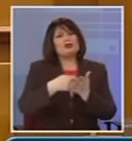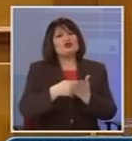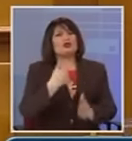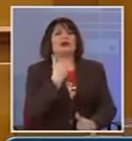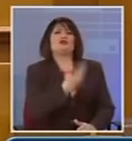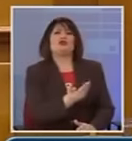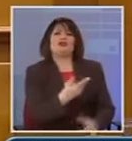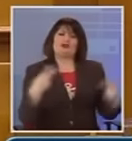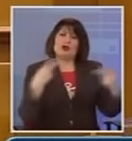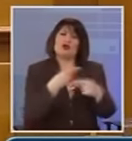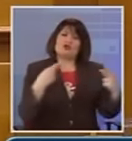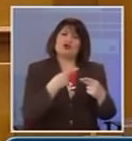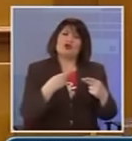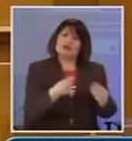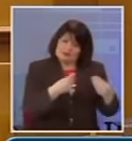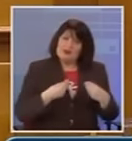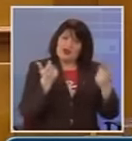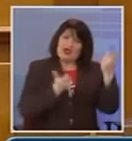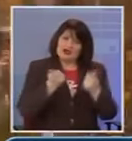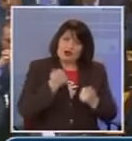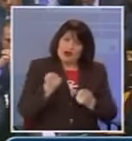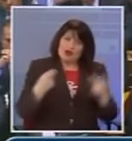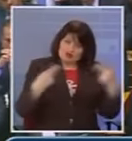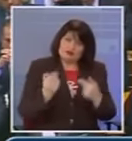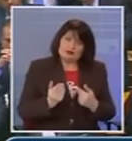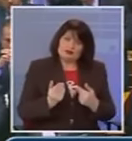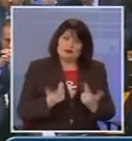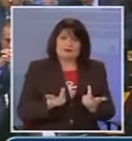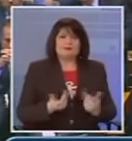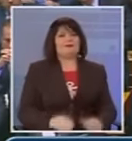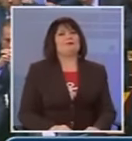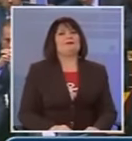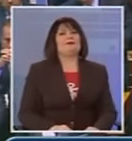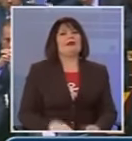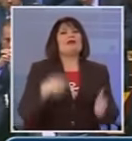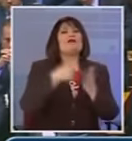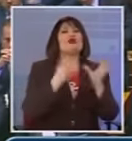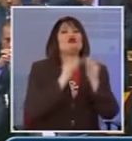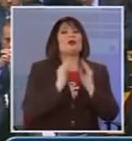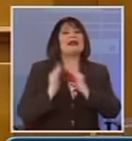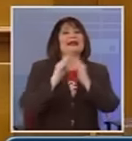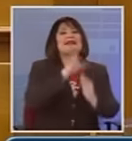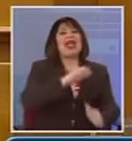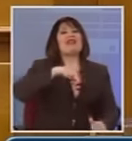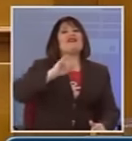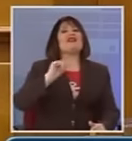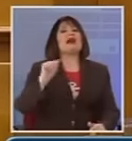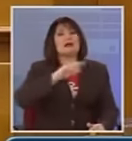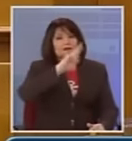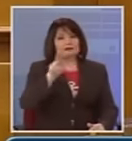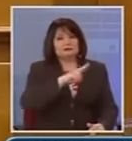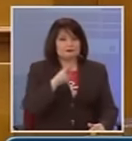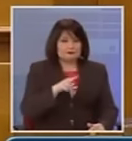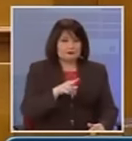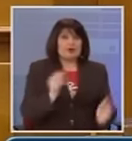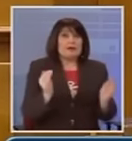να κουρέψουν όσα μας είχαν προηγουμένως δανείσει. Η κατάργηση του ΕΝΦΙ από φέτος μπορεί να γίνει μόνο με υπερφορολόγηση